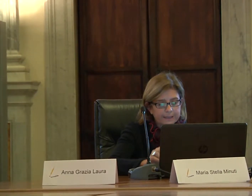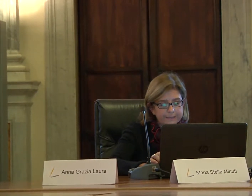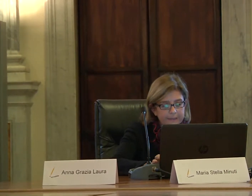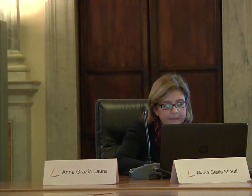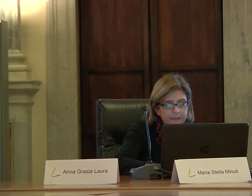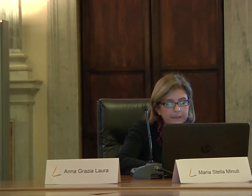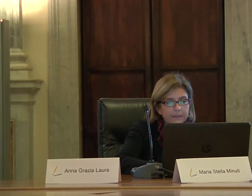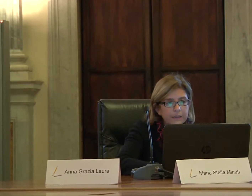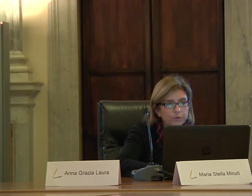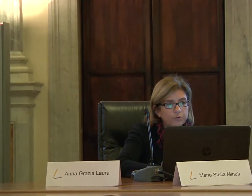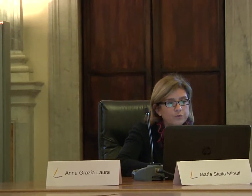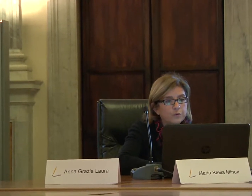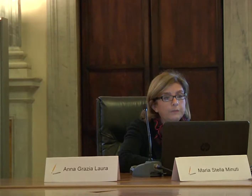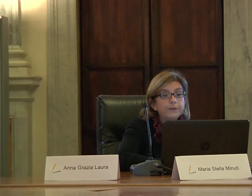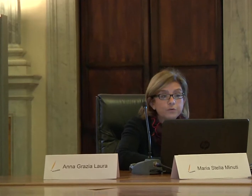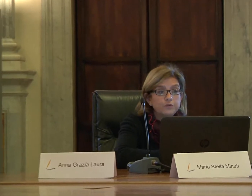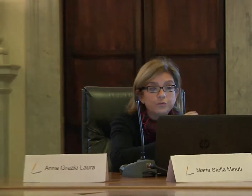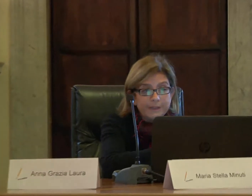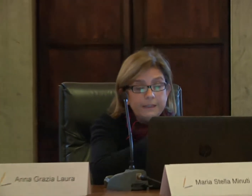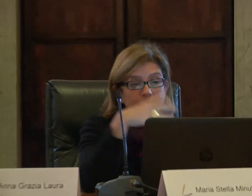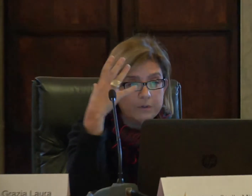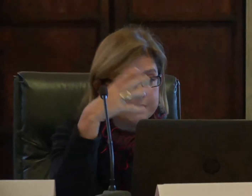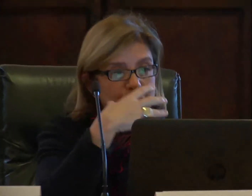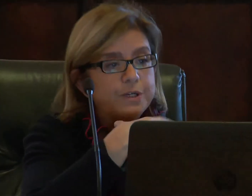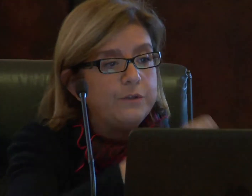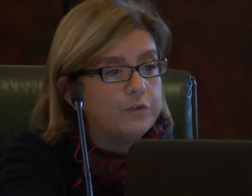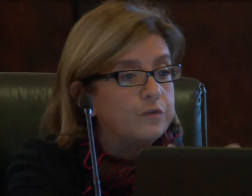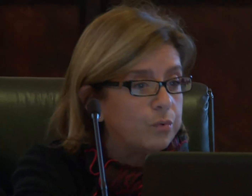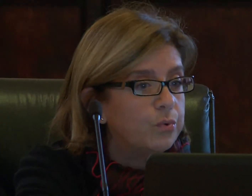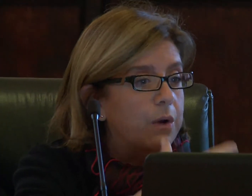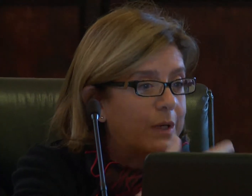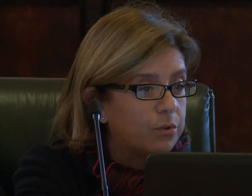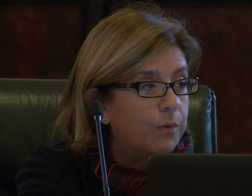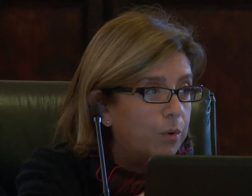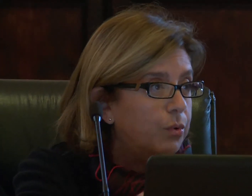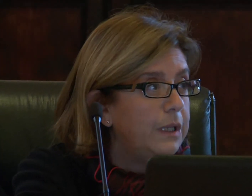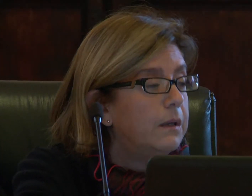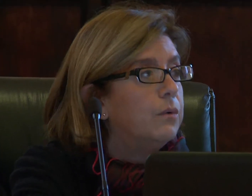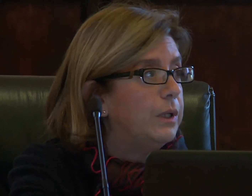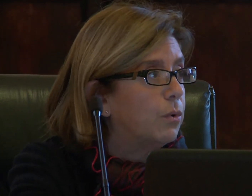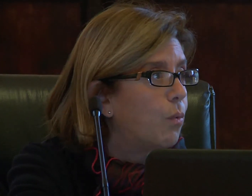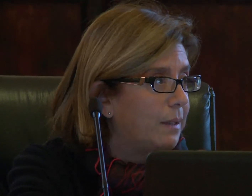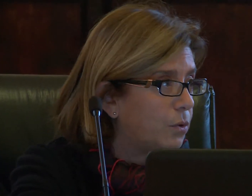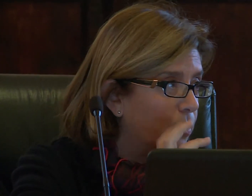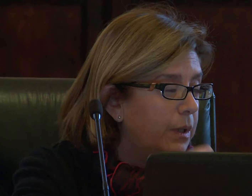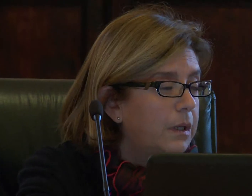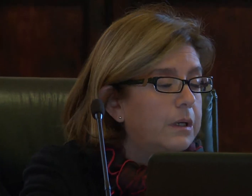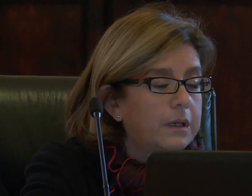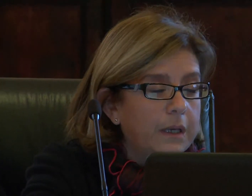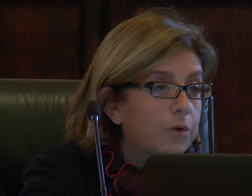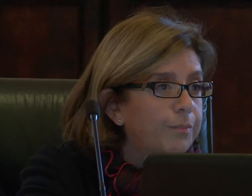approfondire il corso. Il percorso formativo, è stato già detto, si struttura in 4 moduli, quindi con